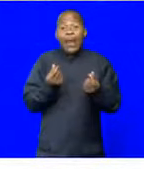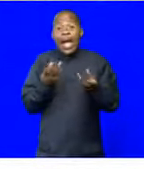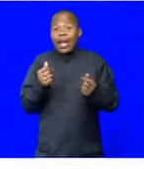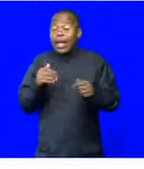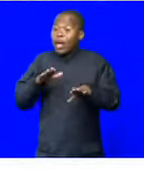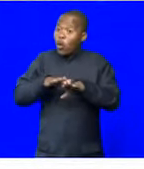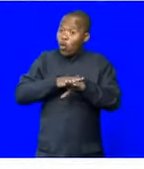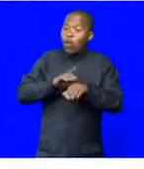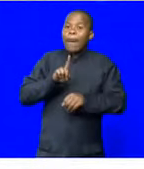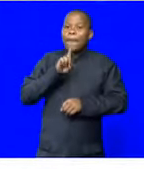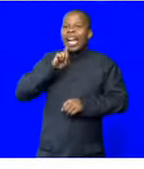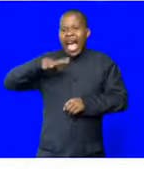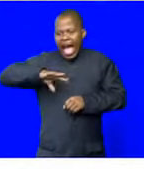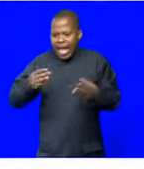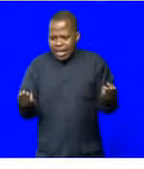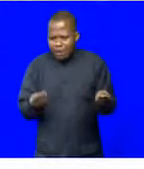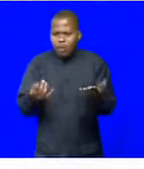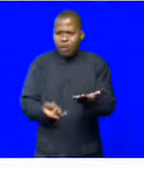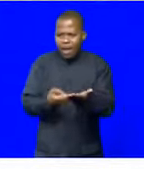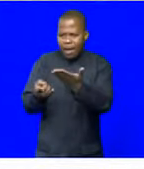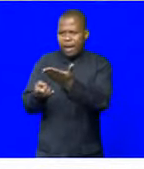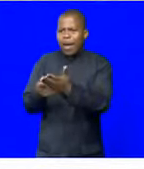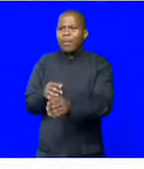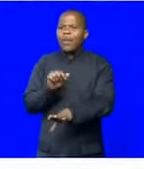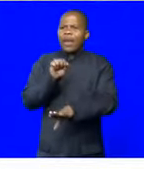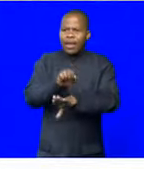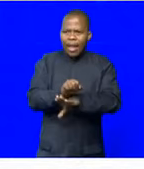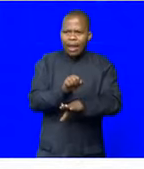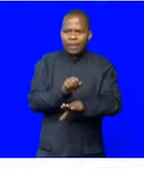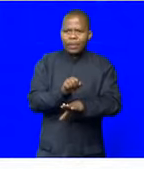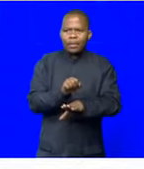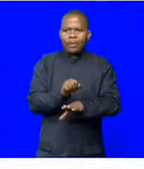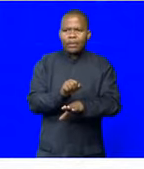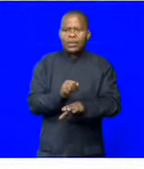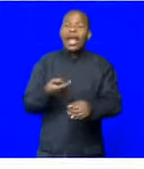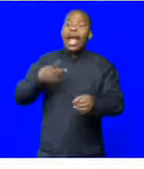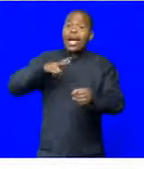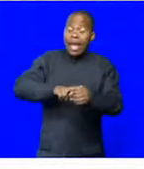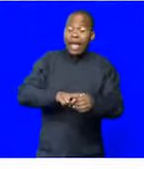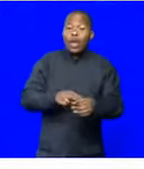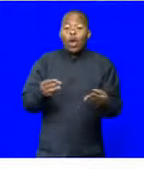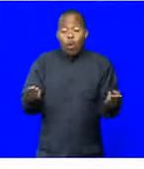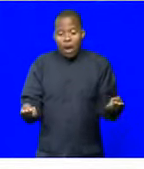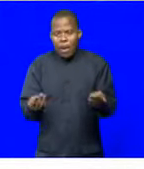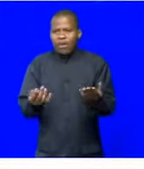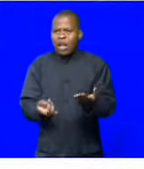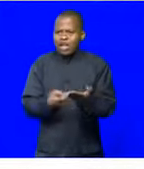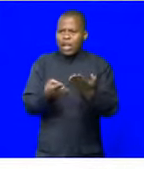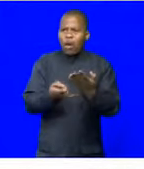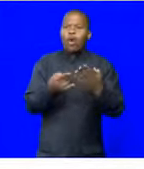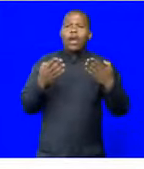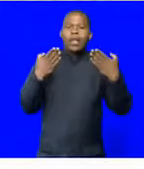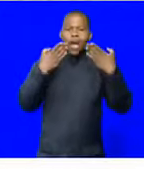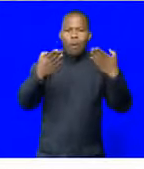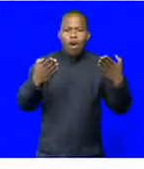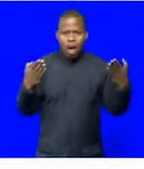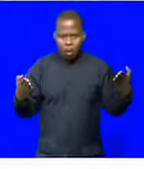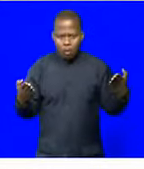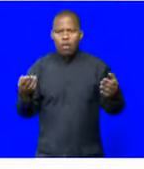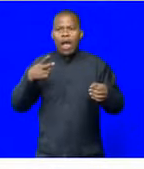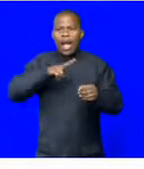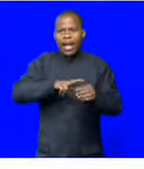emanabukeni banginikethe. Ka sitola bona bonga kakhulu.